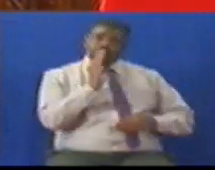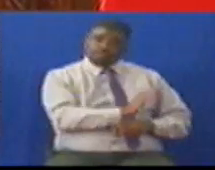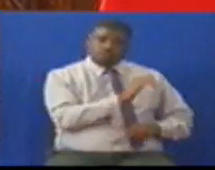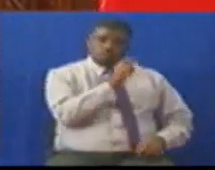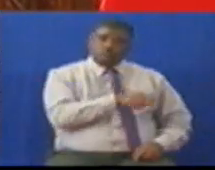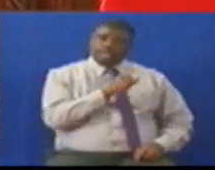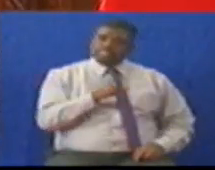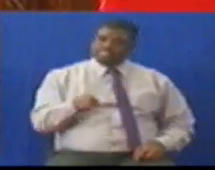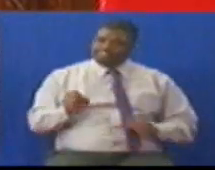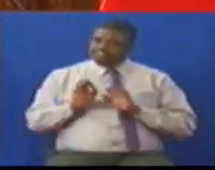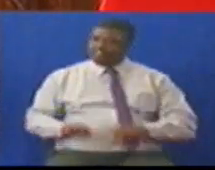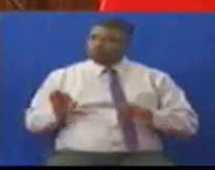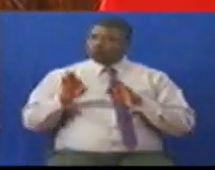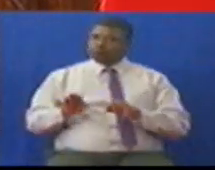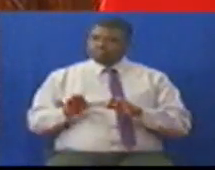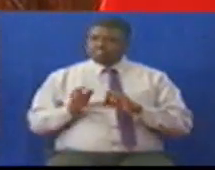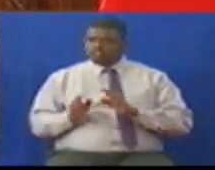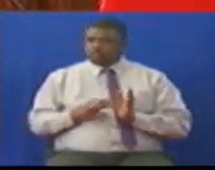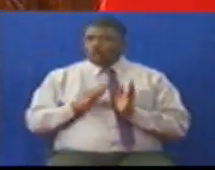wananchi, ni vyema kutoegemea mrengo